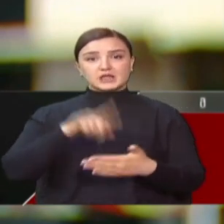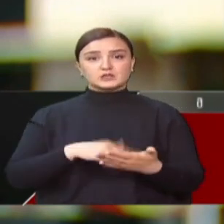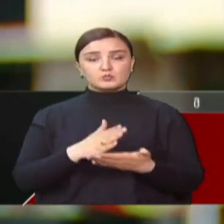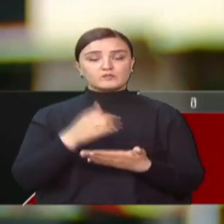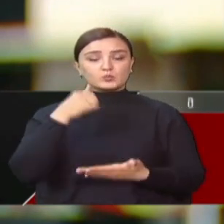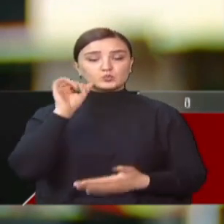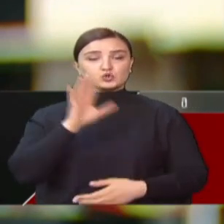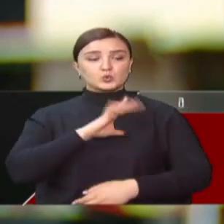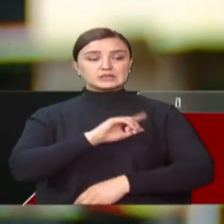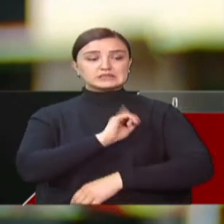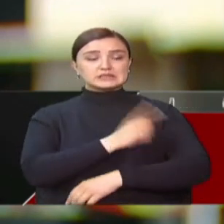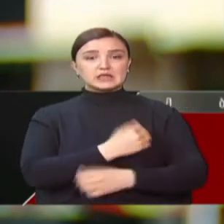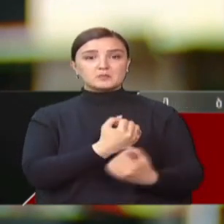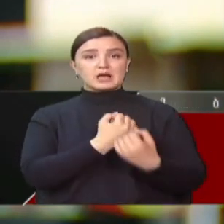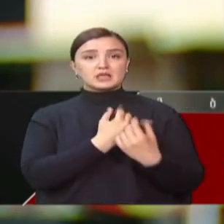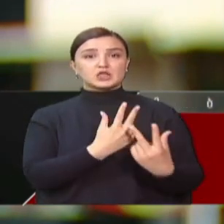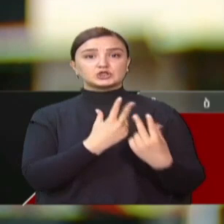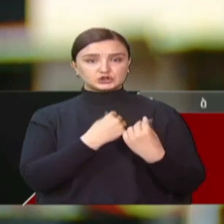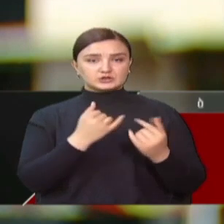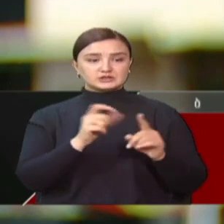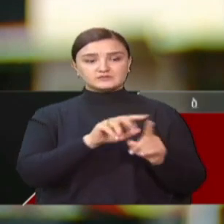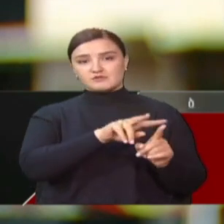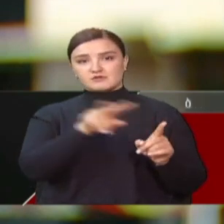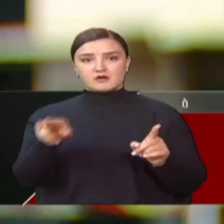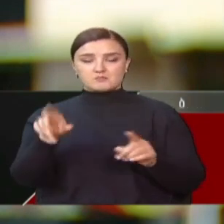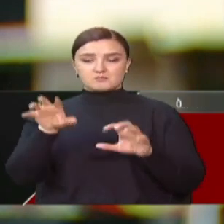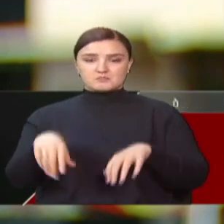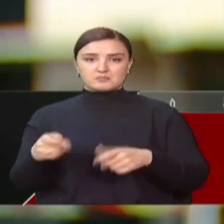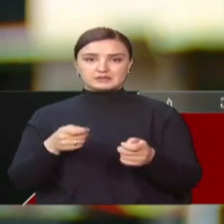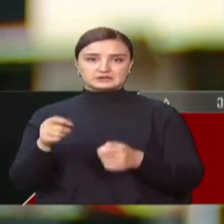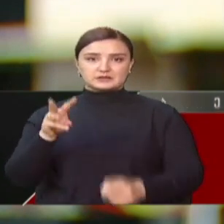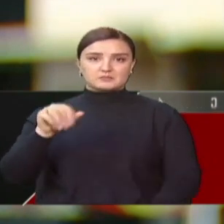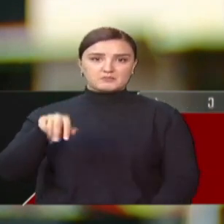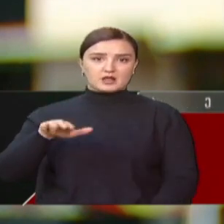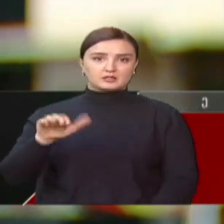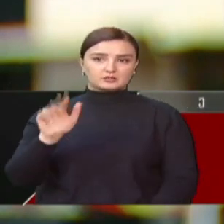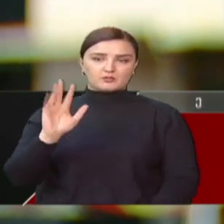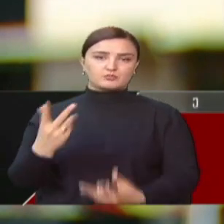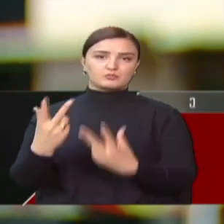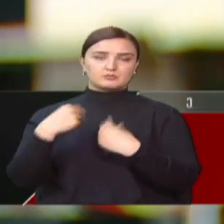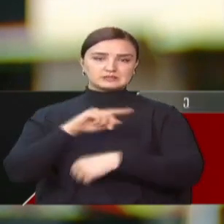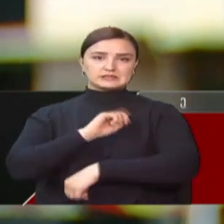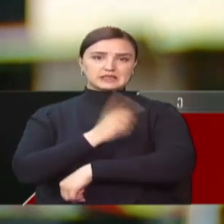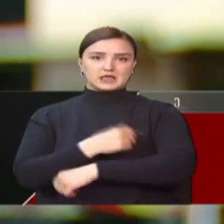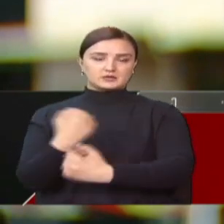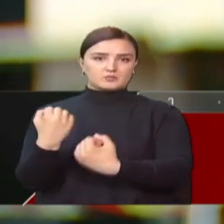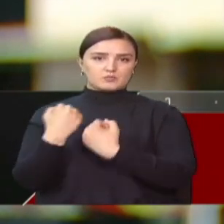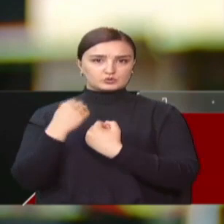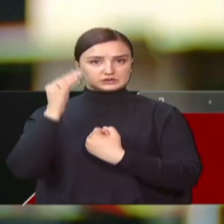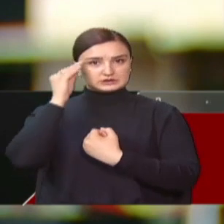მივიღეთ კიცებ ხარდაჭერა, ასევე დღესაც Maltis პრეზიდენტისგან იქნება გაცხადებული ის მყარი პოზიცია,